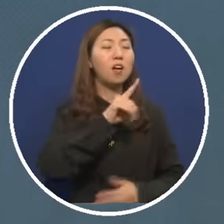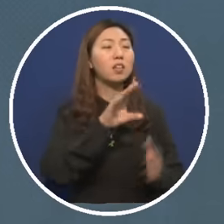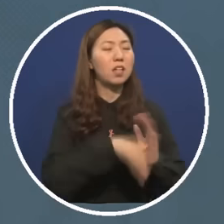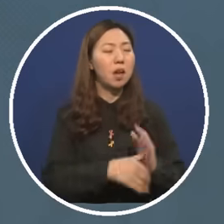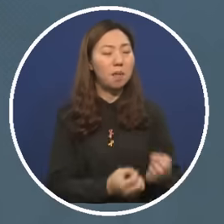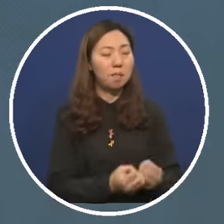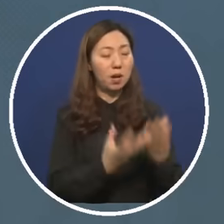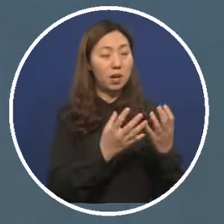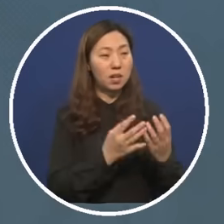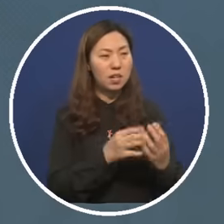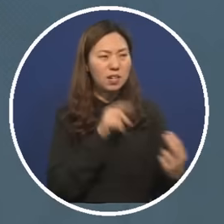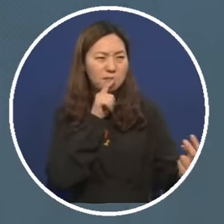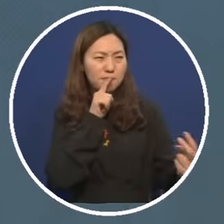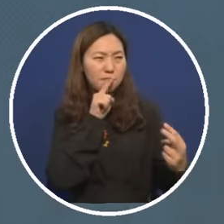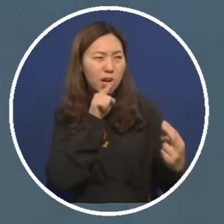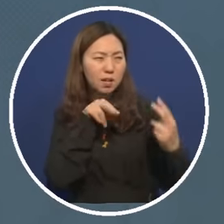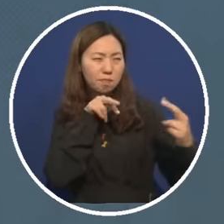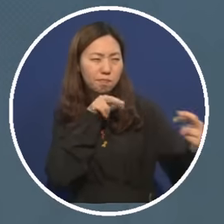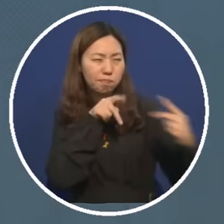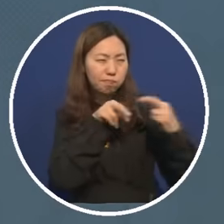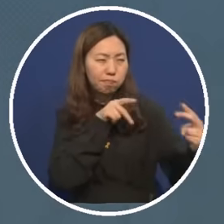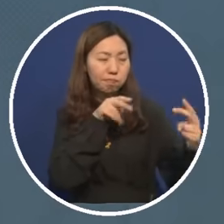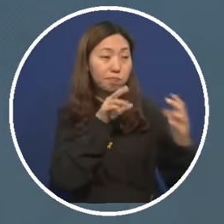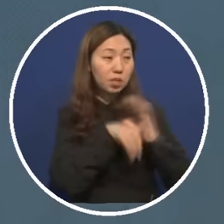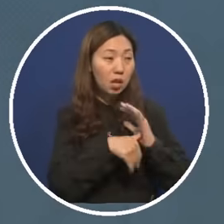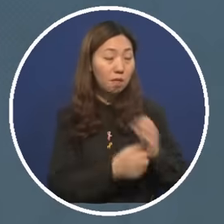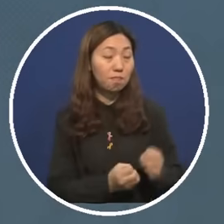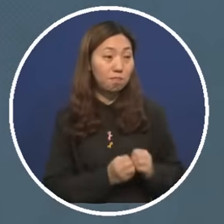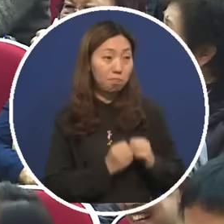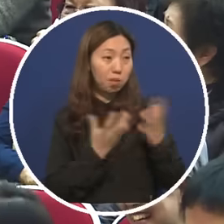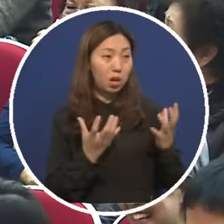대꾸 할 때 터질까? 안 할 때 터질까?